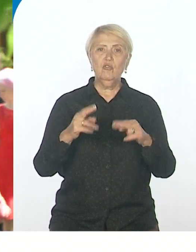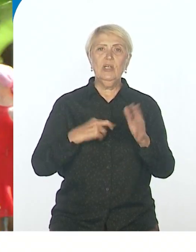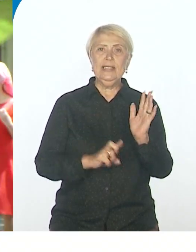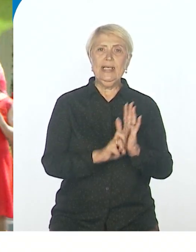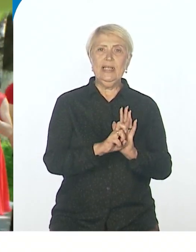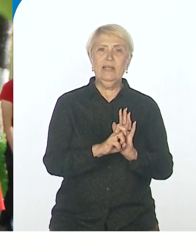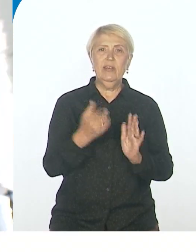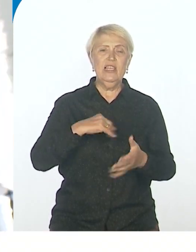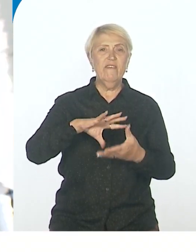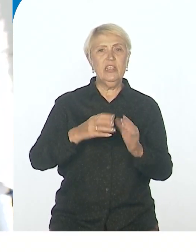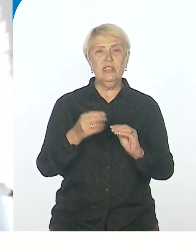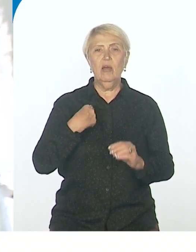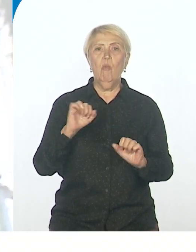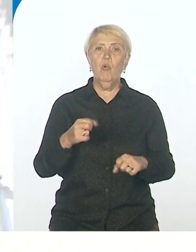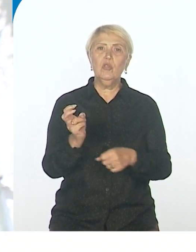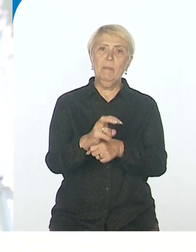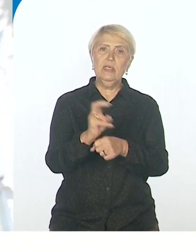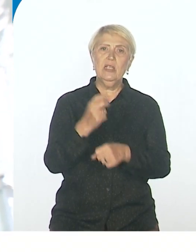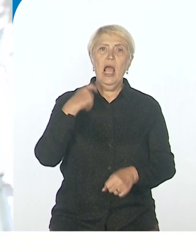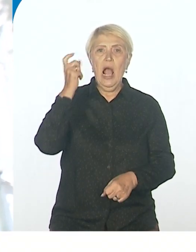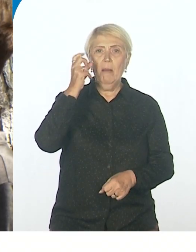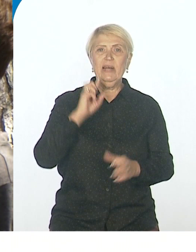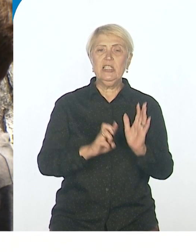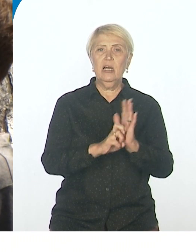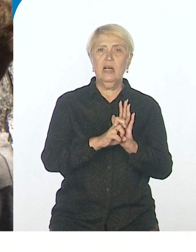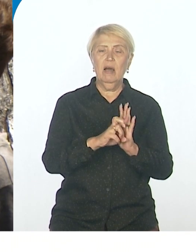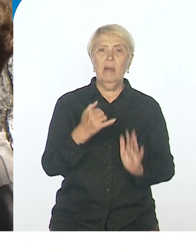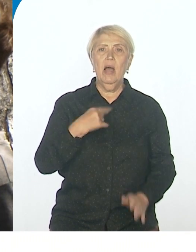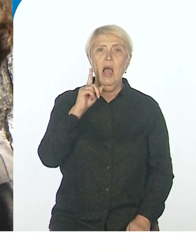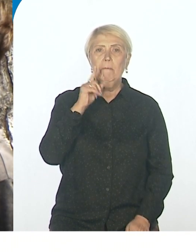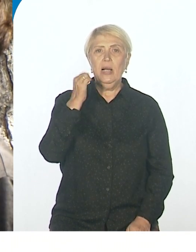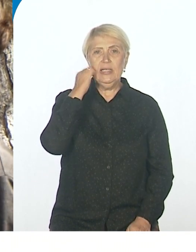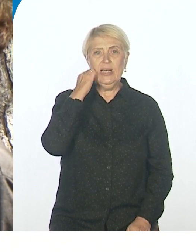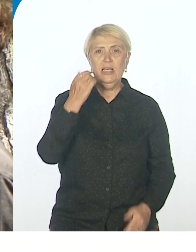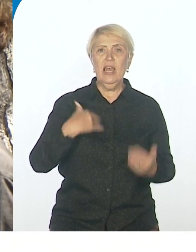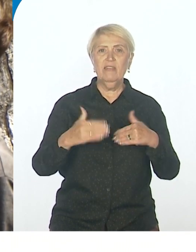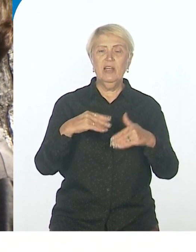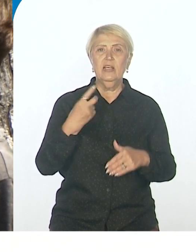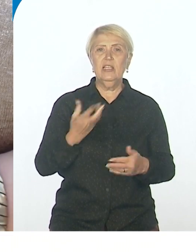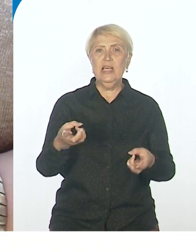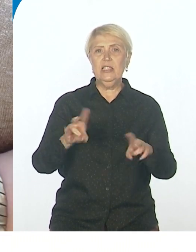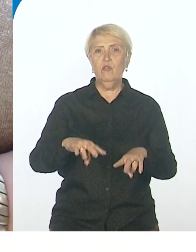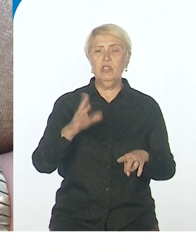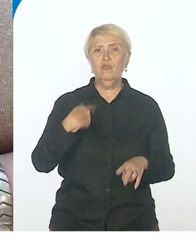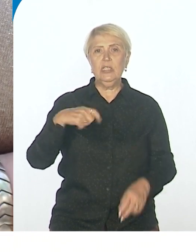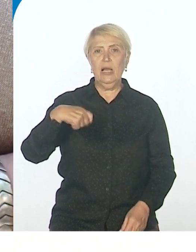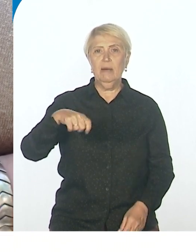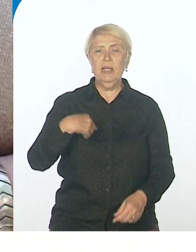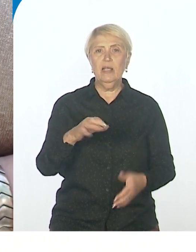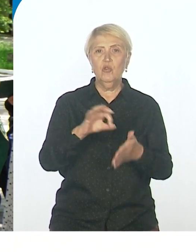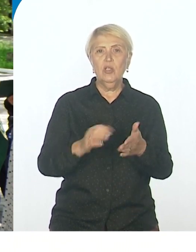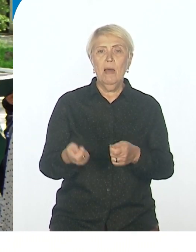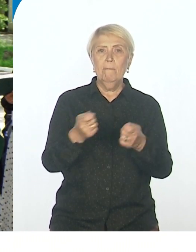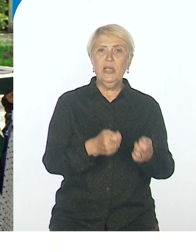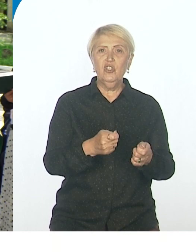далеко не все подопечные могут посещать хабаровские храмы. А пока старики-инвалиды не остаются без окормления. Сюда приезжают